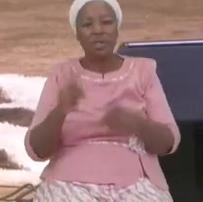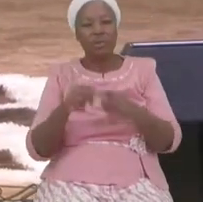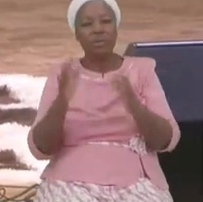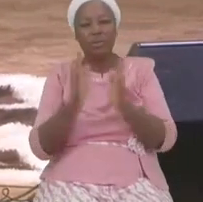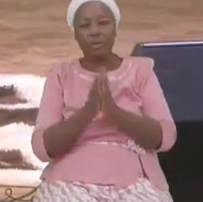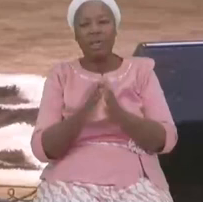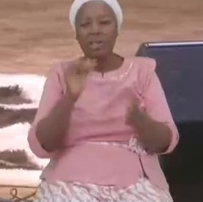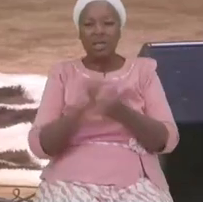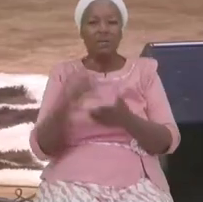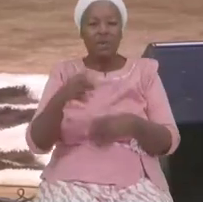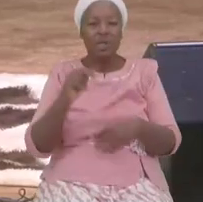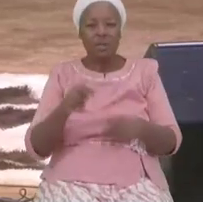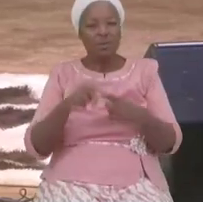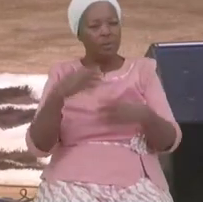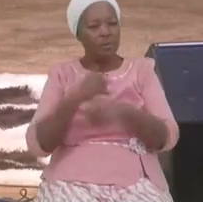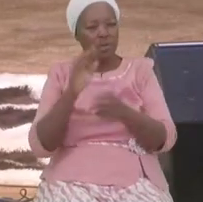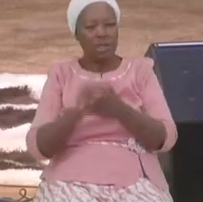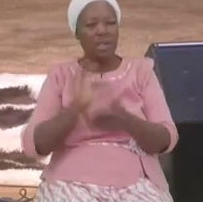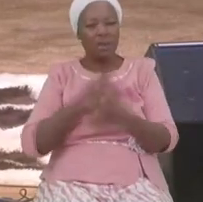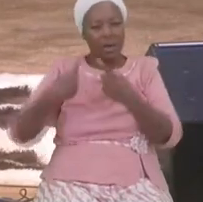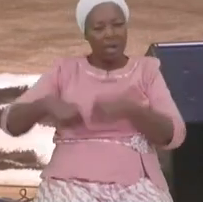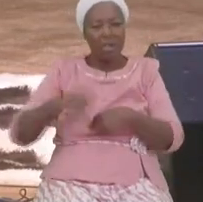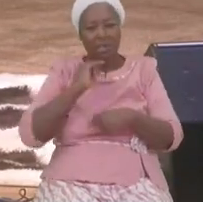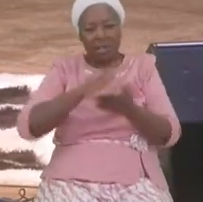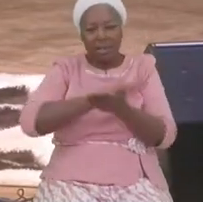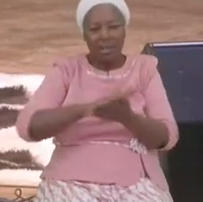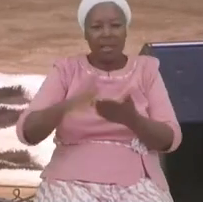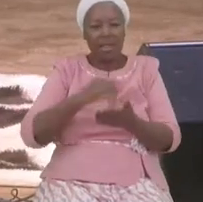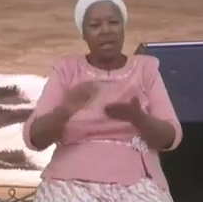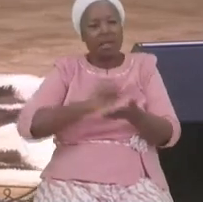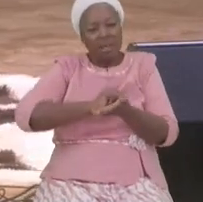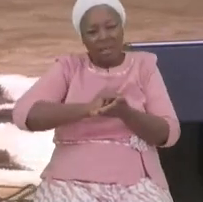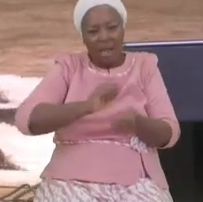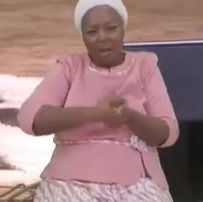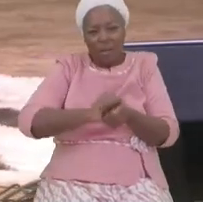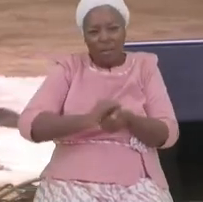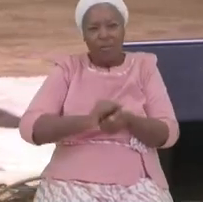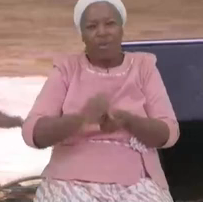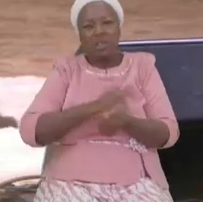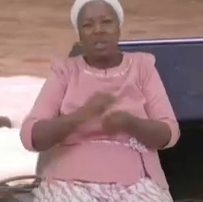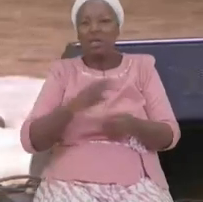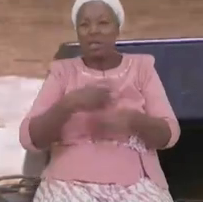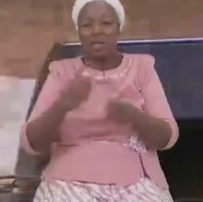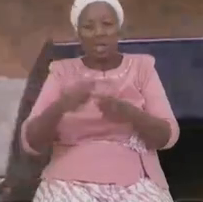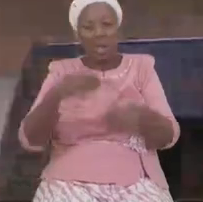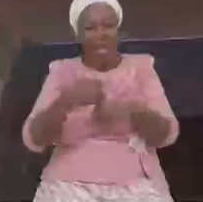purs, que nous sommes purifiés, purifiés, et nous avons un cœur prêt, préparé pour